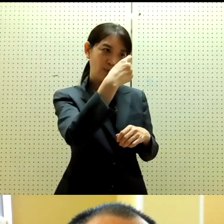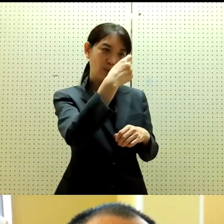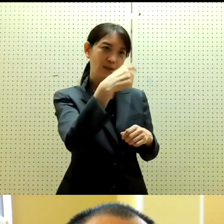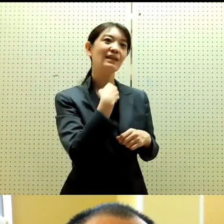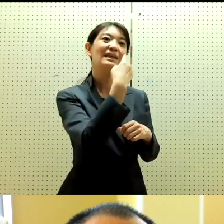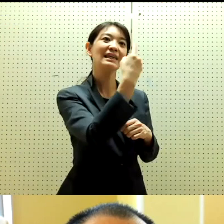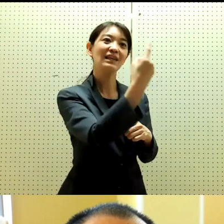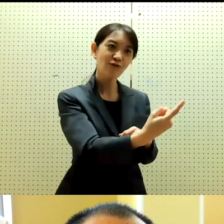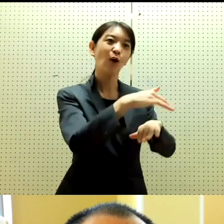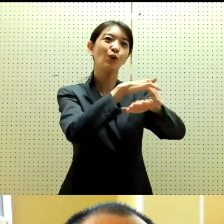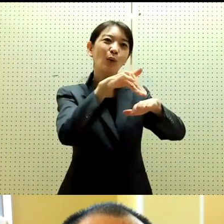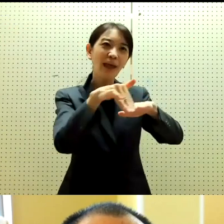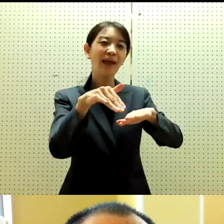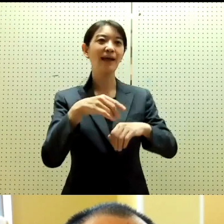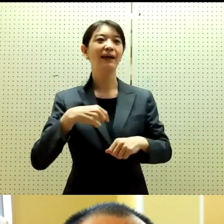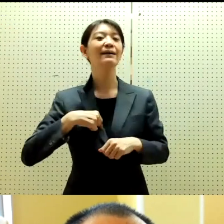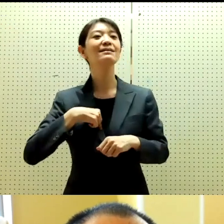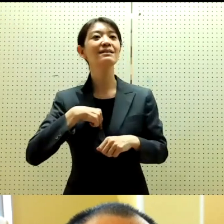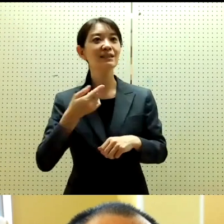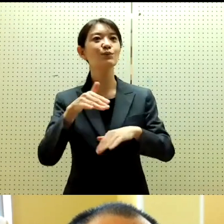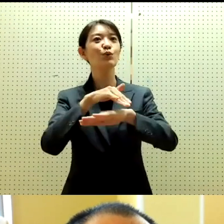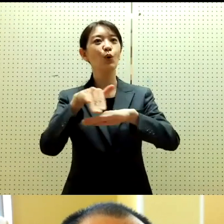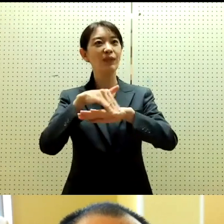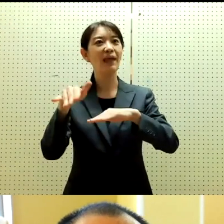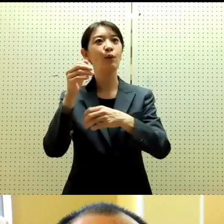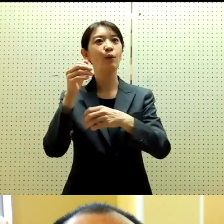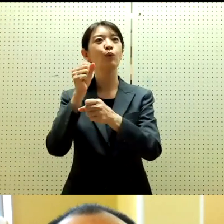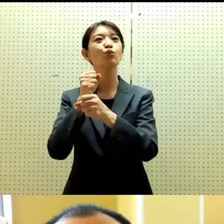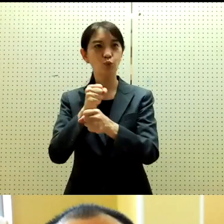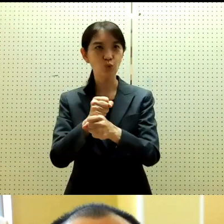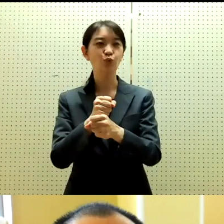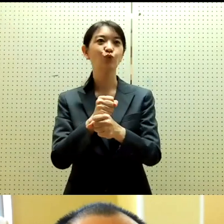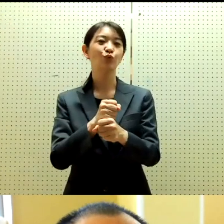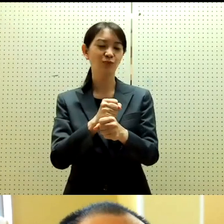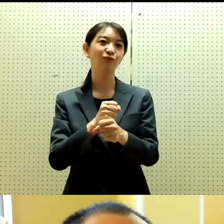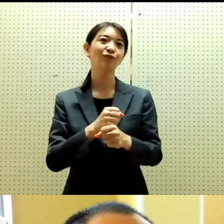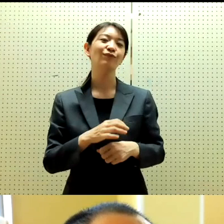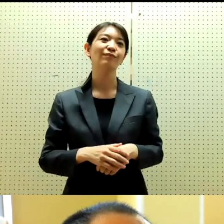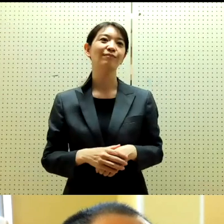自分でどんな使い方をするかっていうのを考えてもらっています。